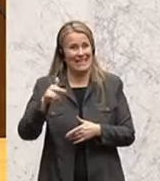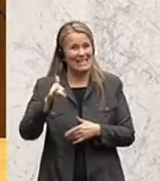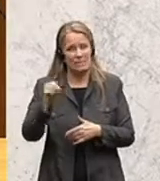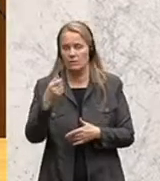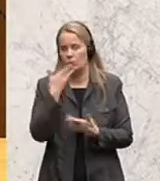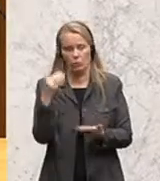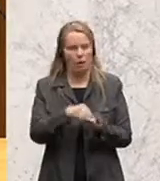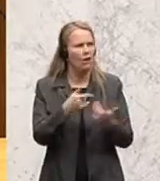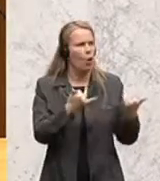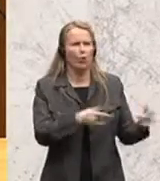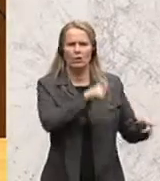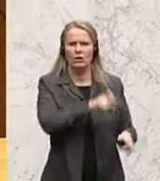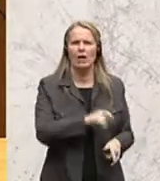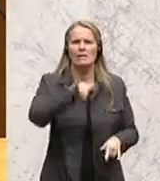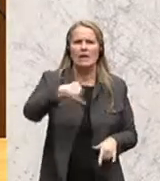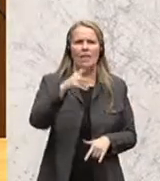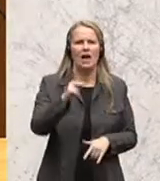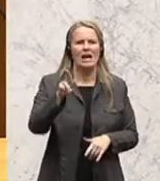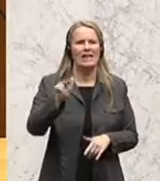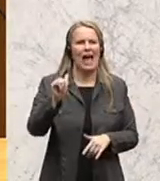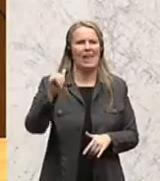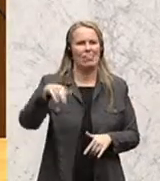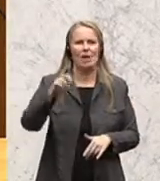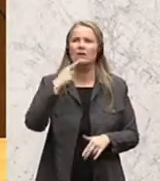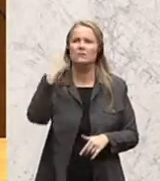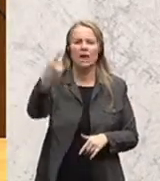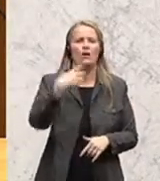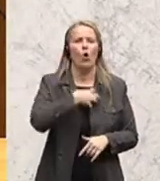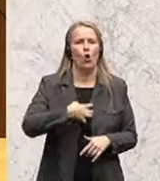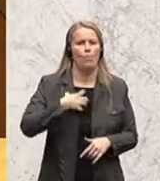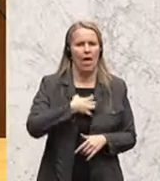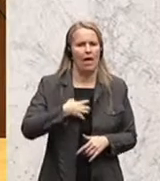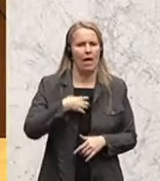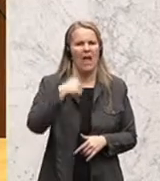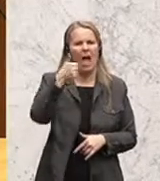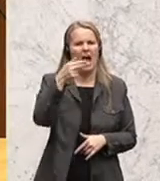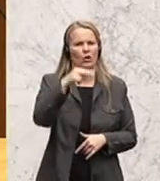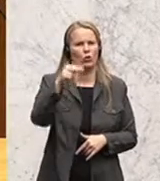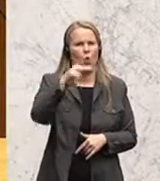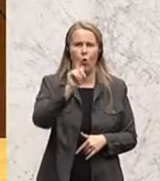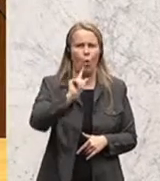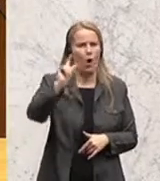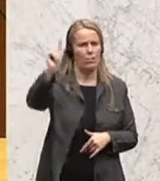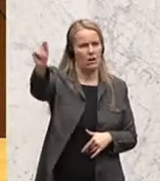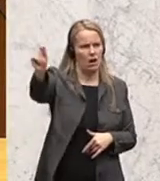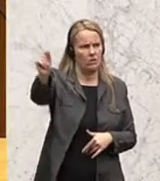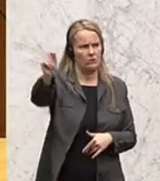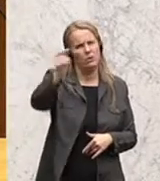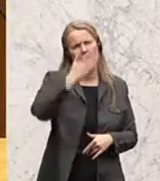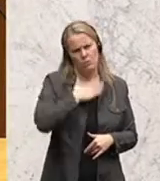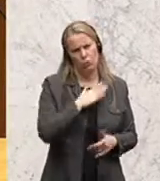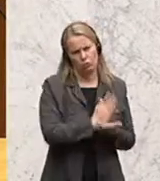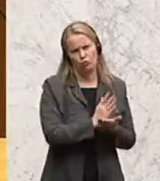Jan Greiner hier sagt, ja, die Bayern sind mit einem Euro nach Hause gegangen, so möchte ich ihm schon